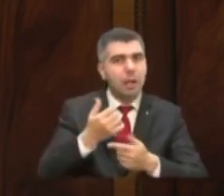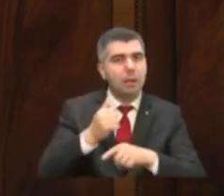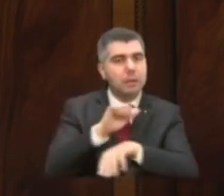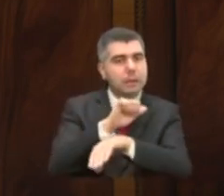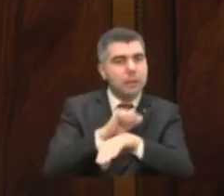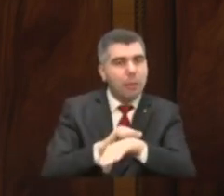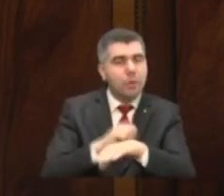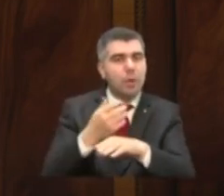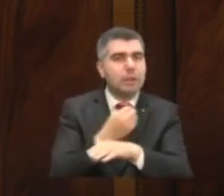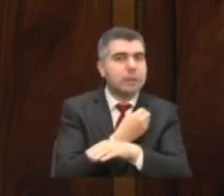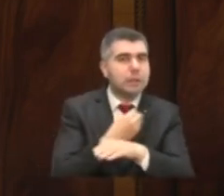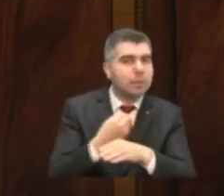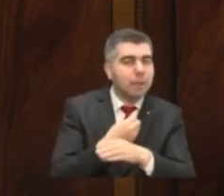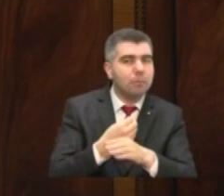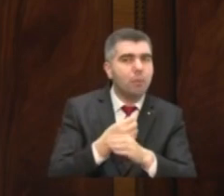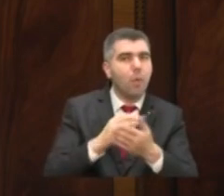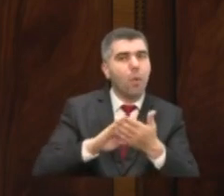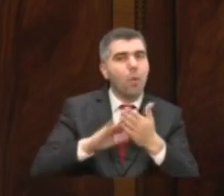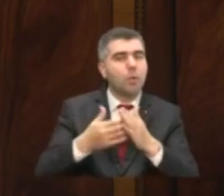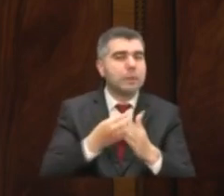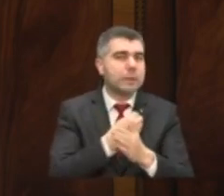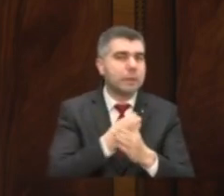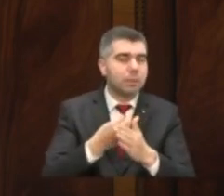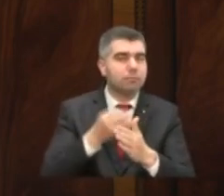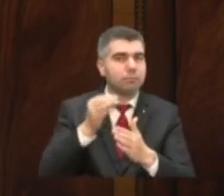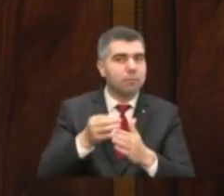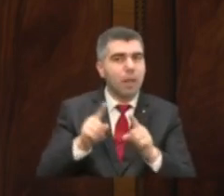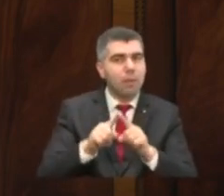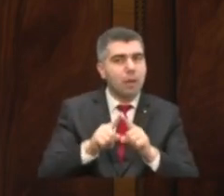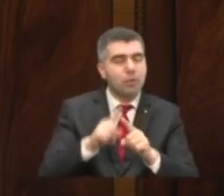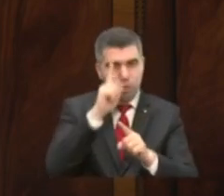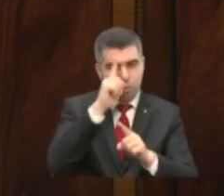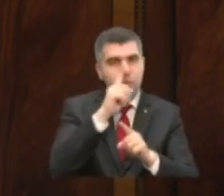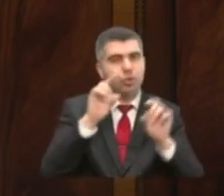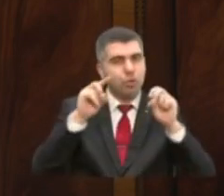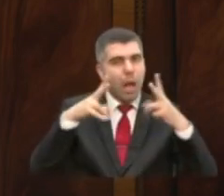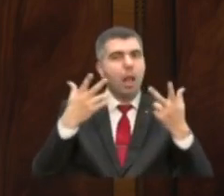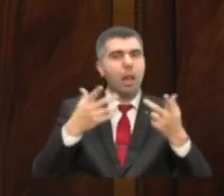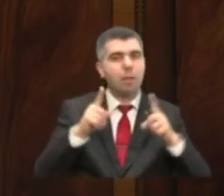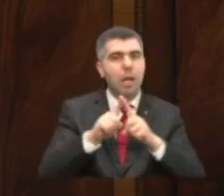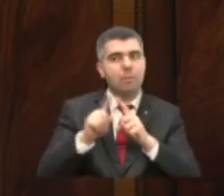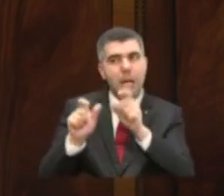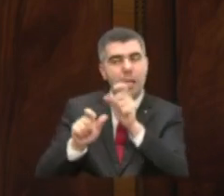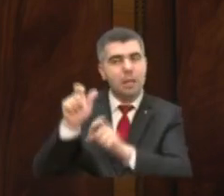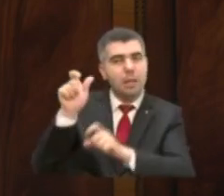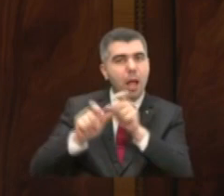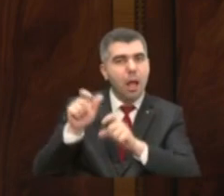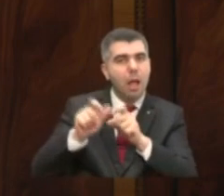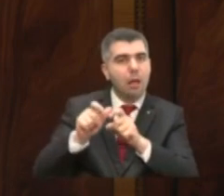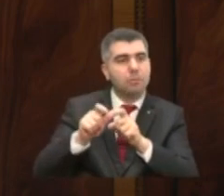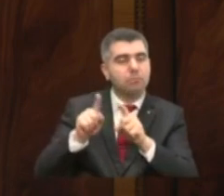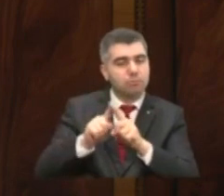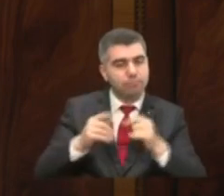الاجتماعية، ونتمنى أن يكون لها آثر ملموس على مستوى العيش المواطنين